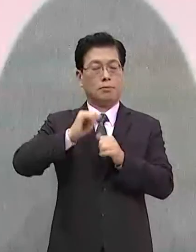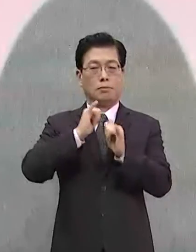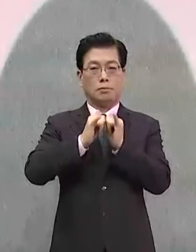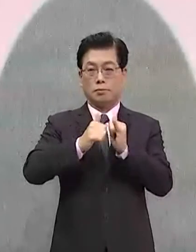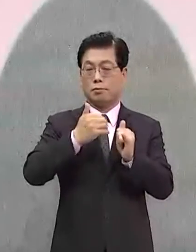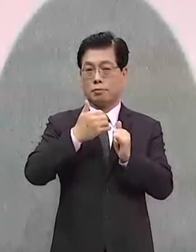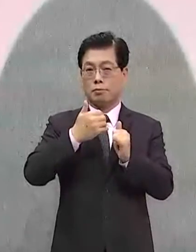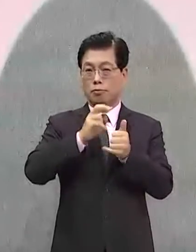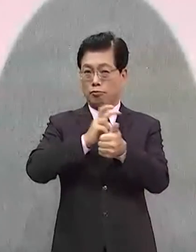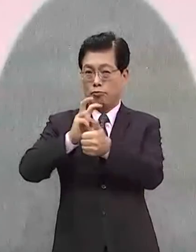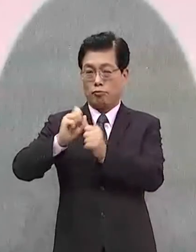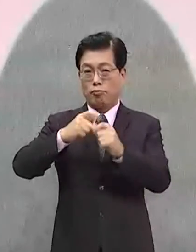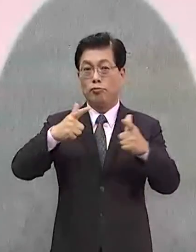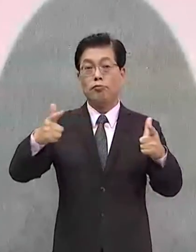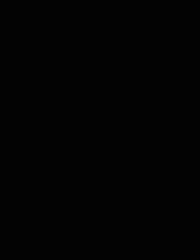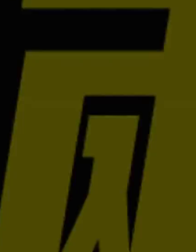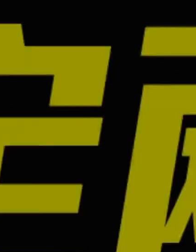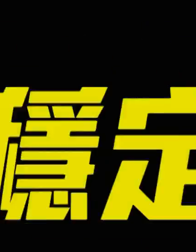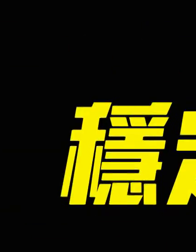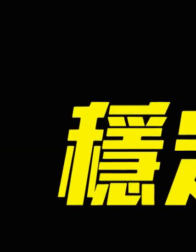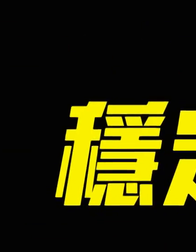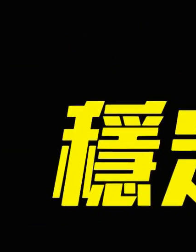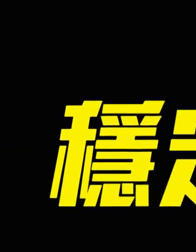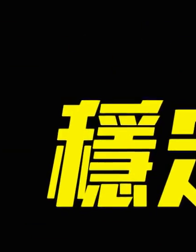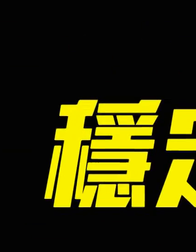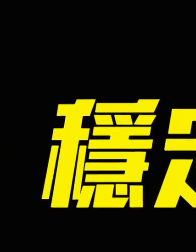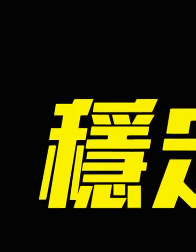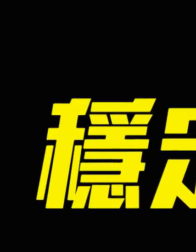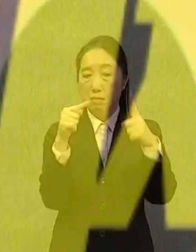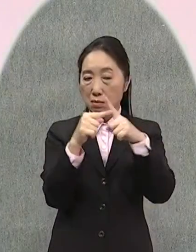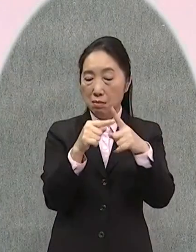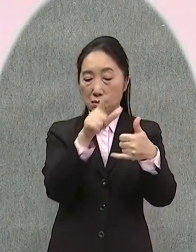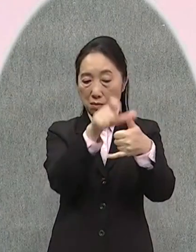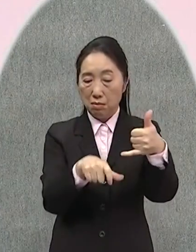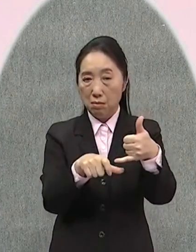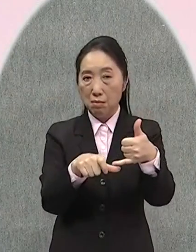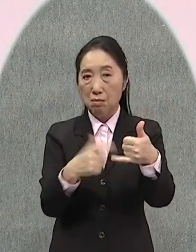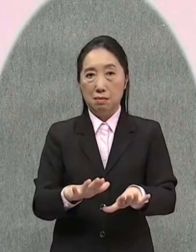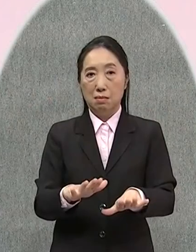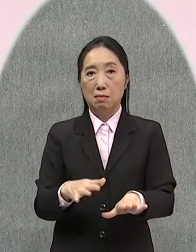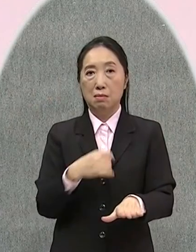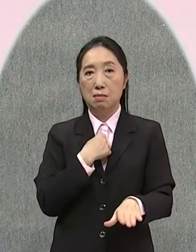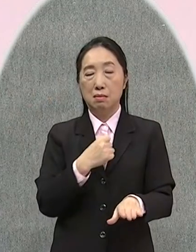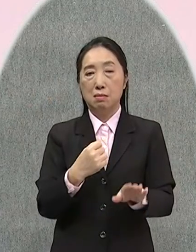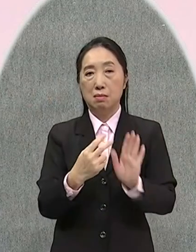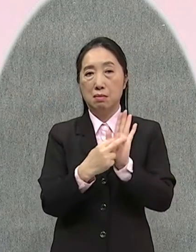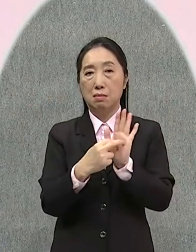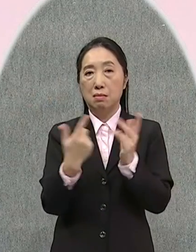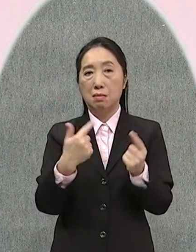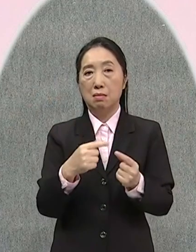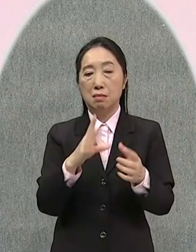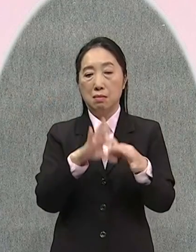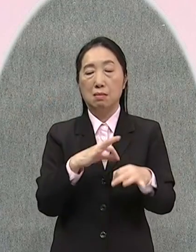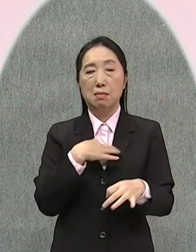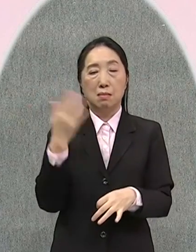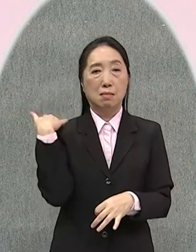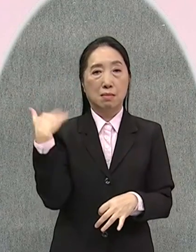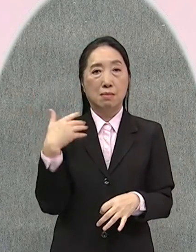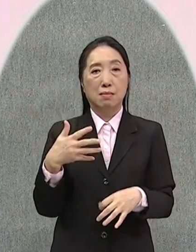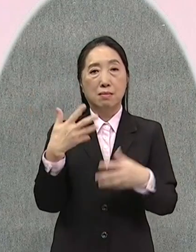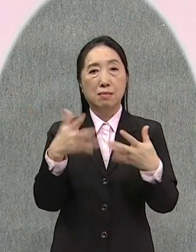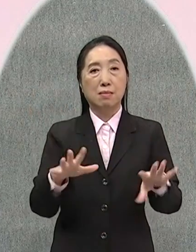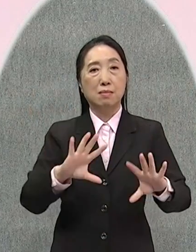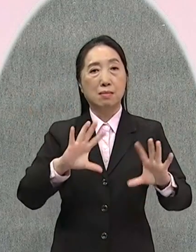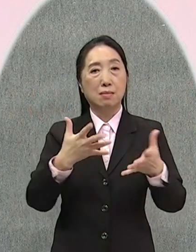顾来减轻生活的负担。 骨头要硬，过去许多国民党的买